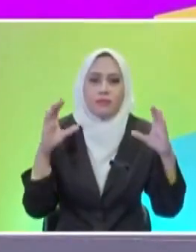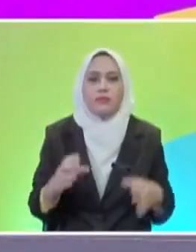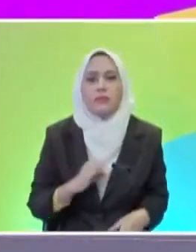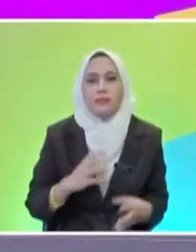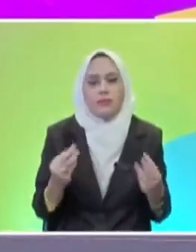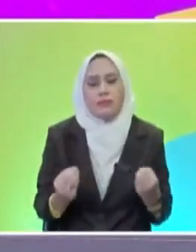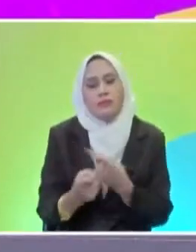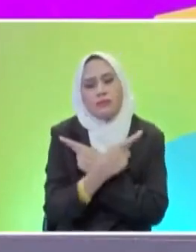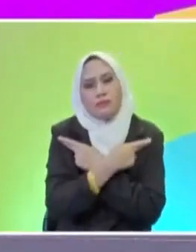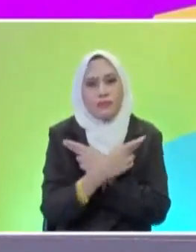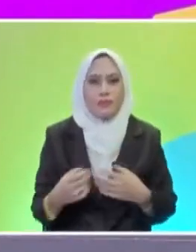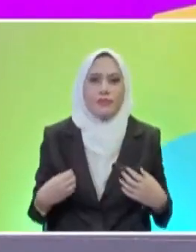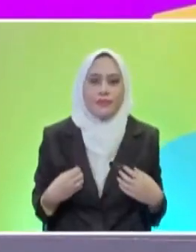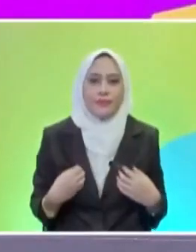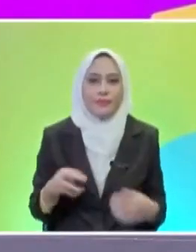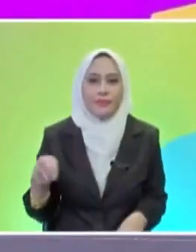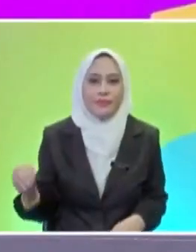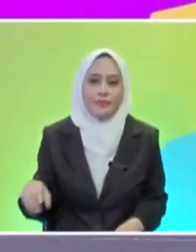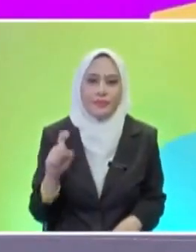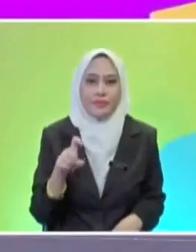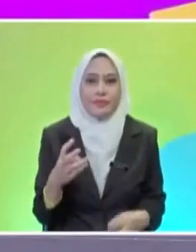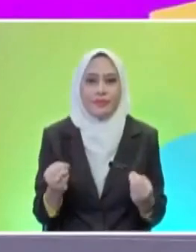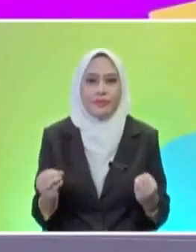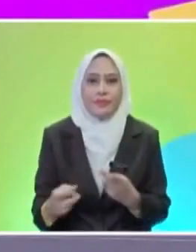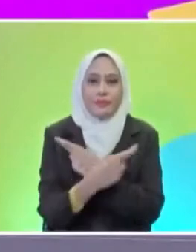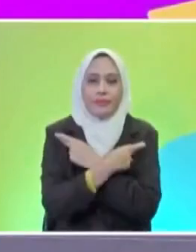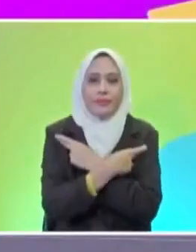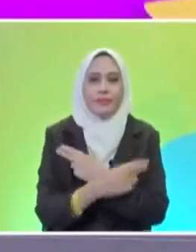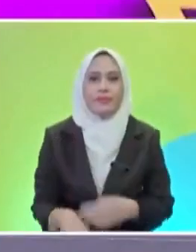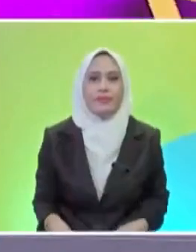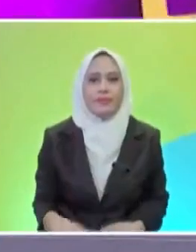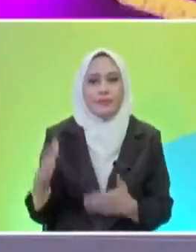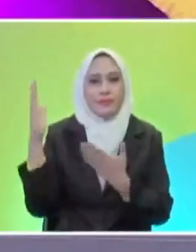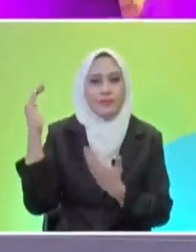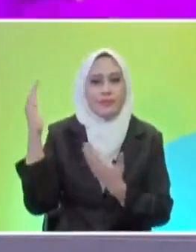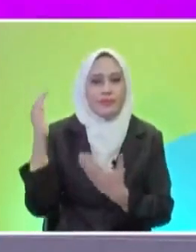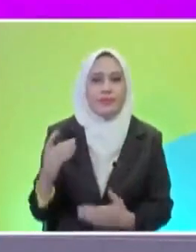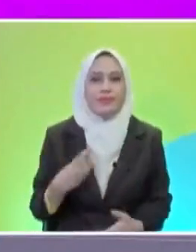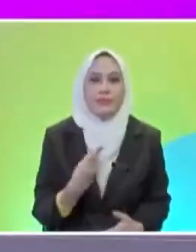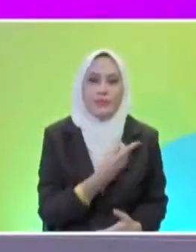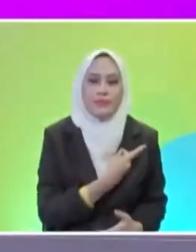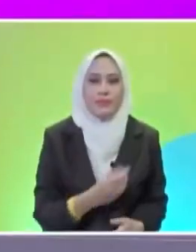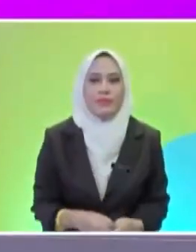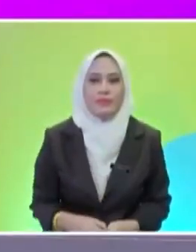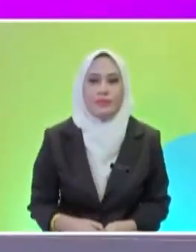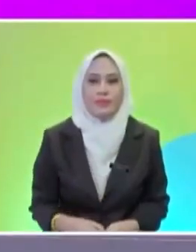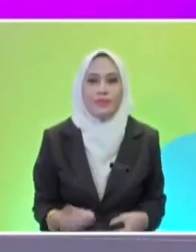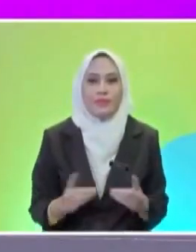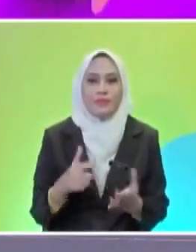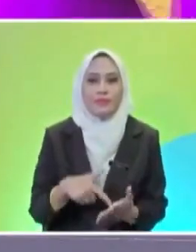cikgu? Boleh. Murid-murid pun mesti nak rehat sebentar. Tapi jangan ke mana-mana ya. Nanti kembali dengan kita di Didik TV KPM. Kita rehat sekejap.